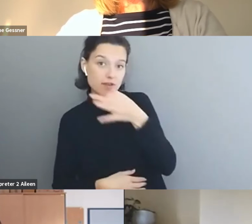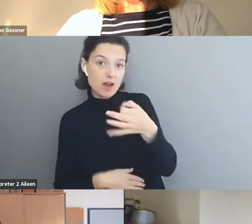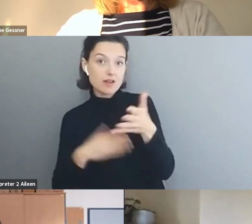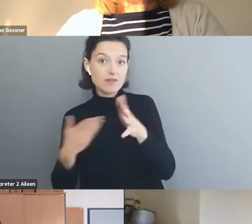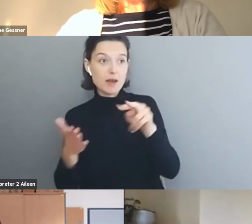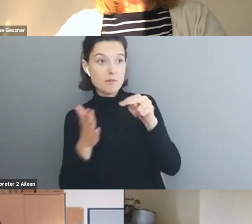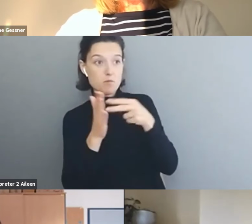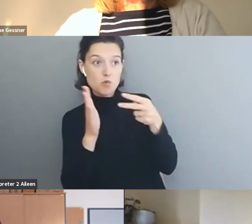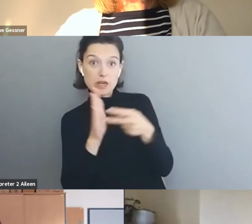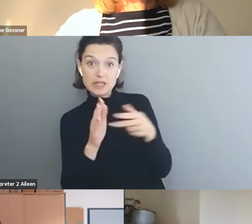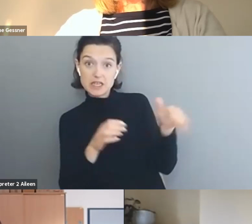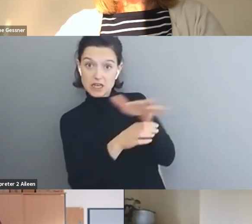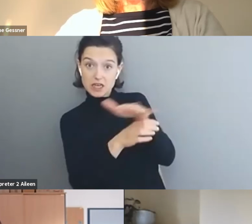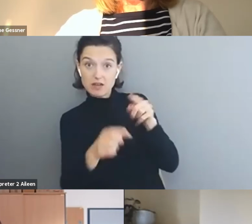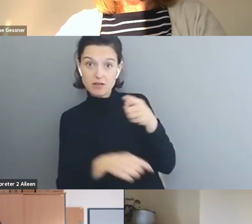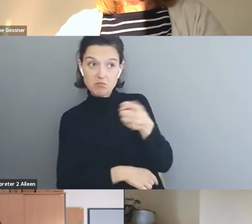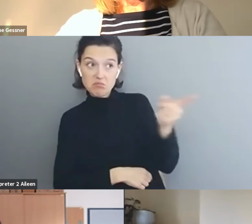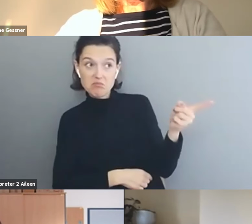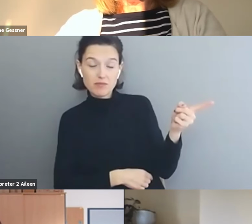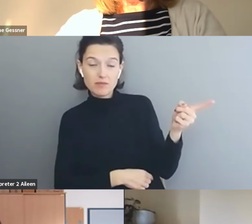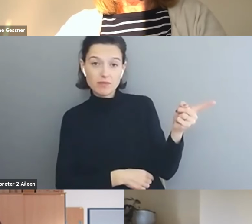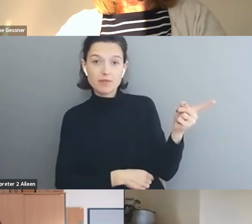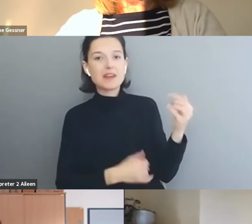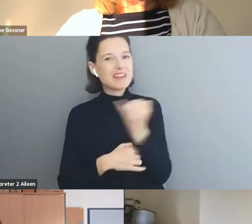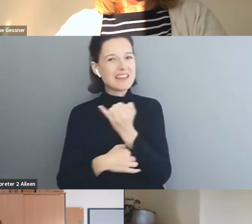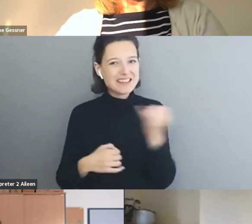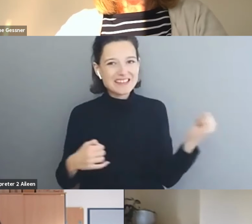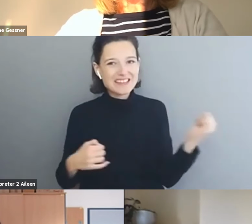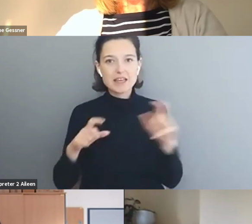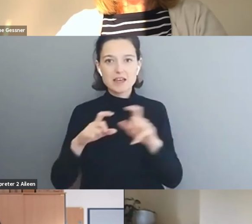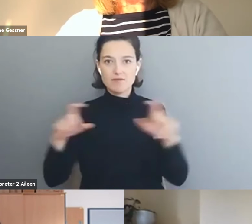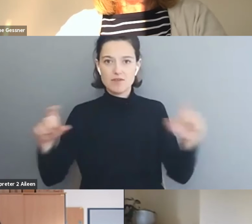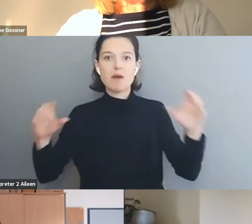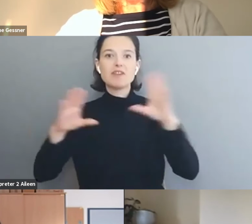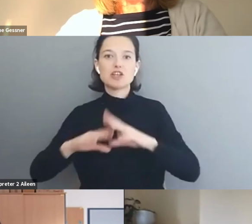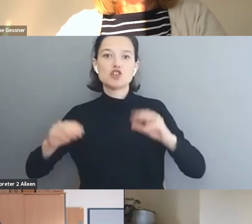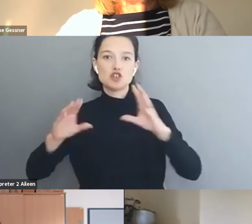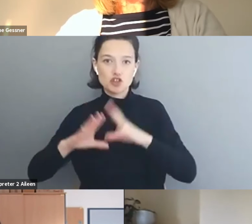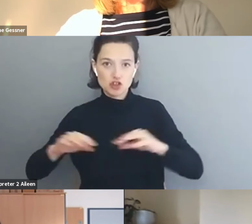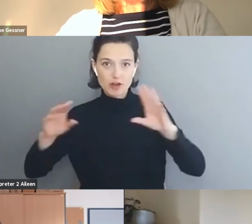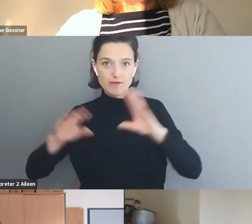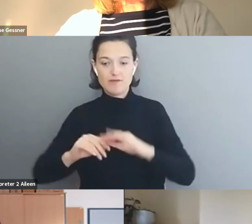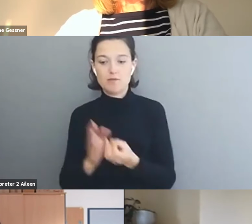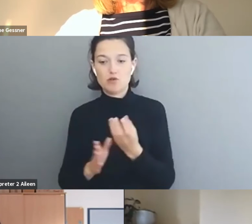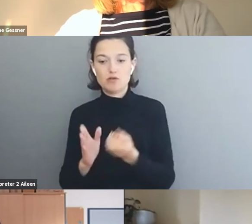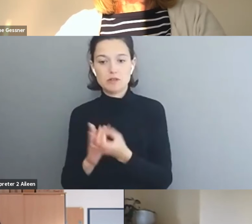jedes Unternehmen, das Software herstellt, im Idealfall einen